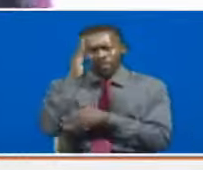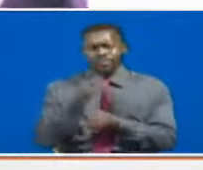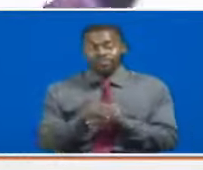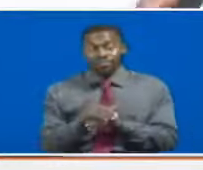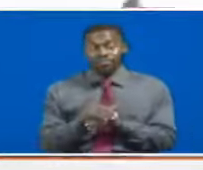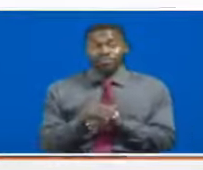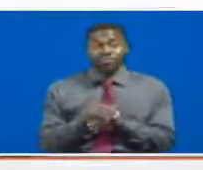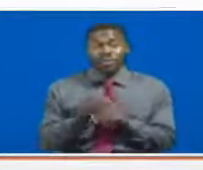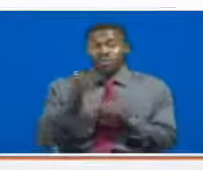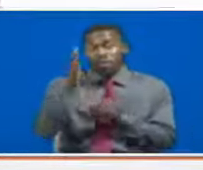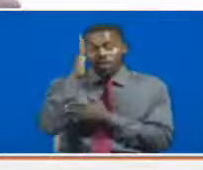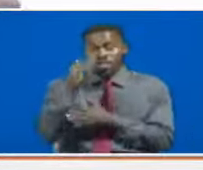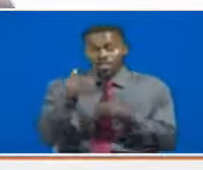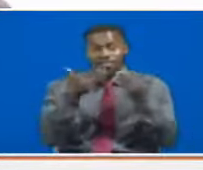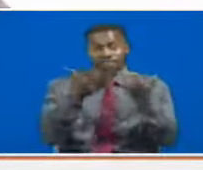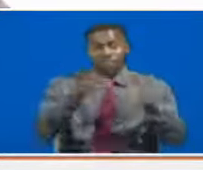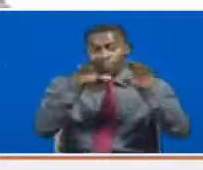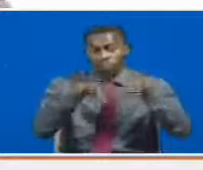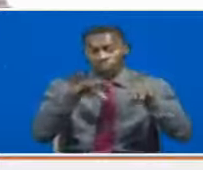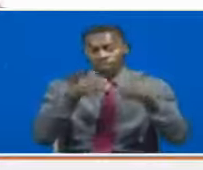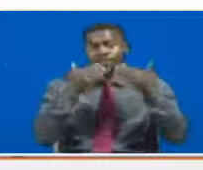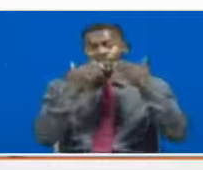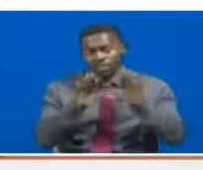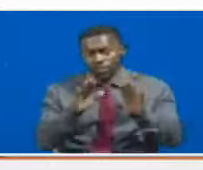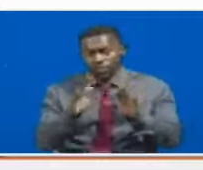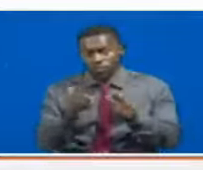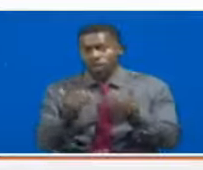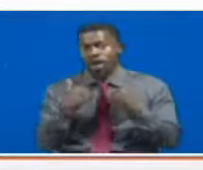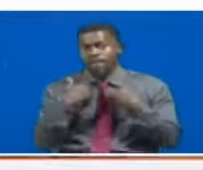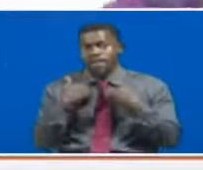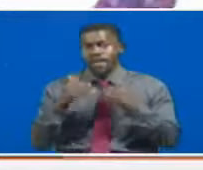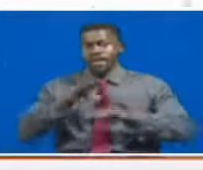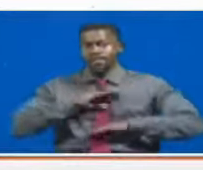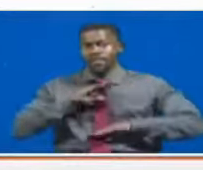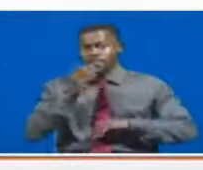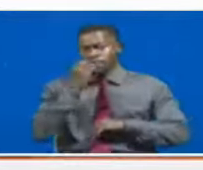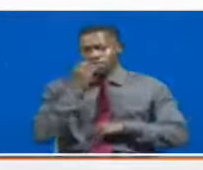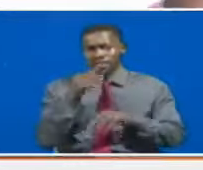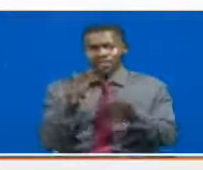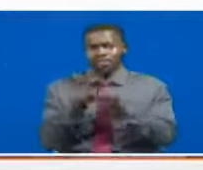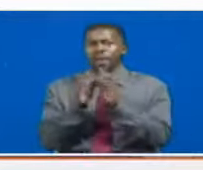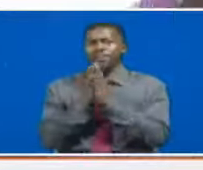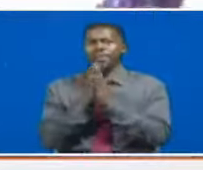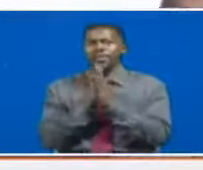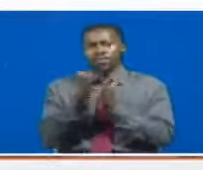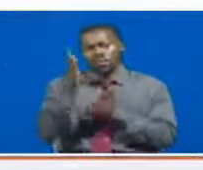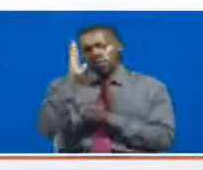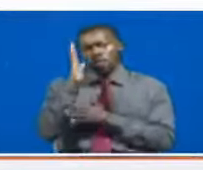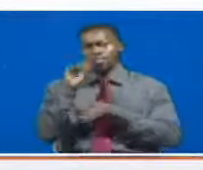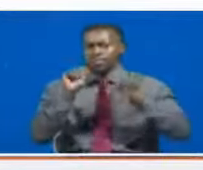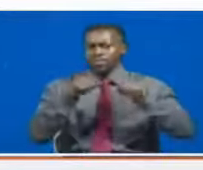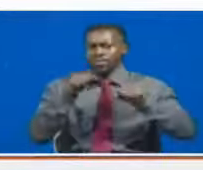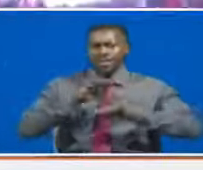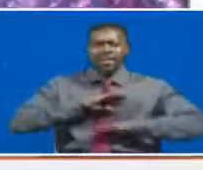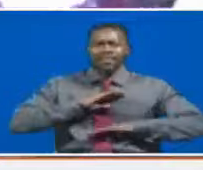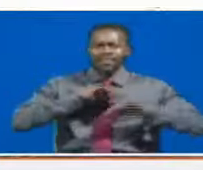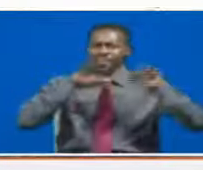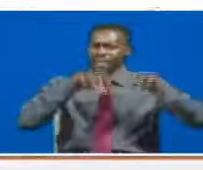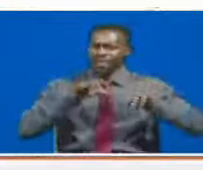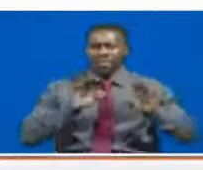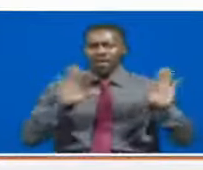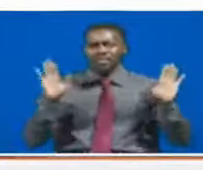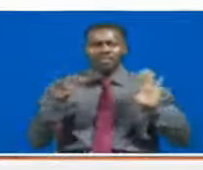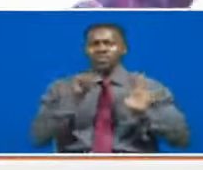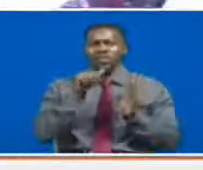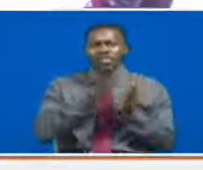Sisi tuliomba Mungu atusaidie mvua ya kuzalisha chakula. Tunamuomba hii mvua ya kuua watu wetu, ya kubeba watu